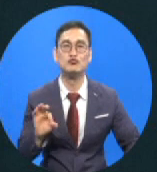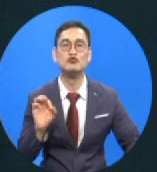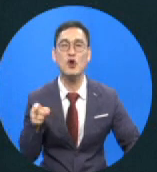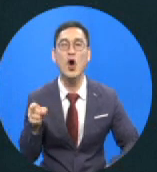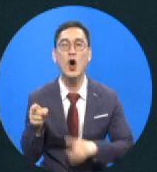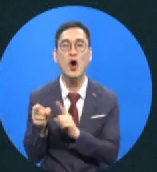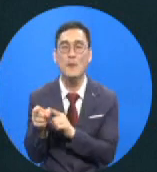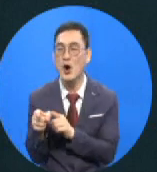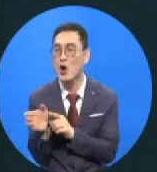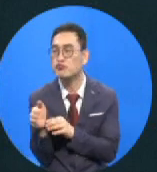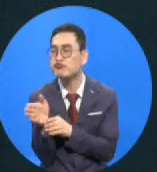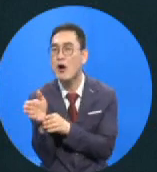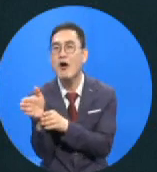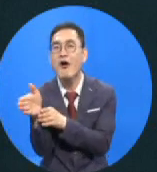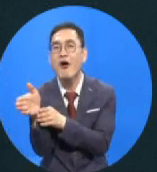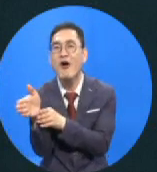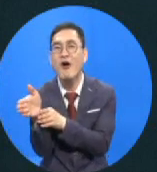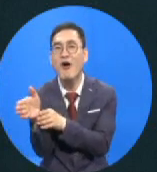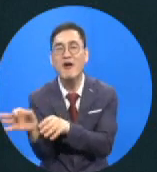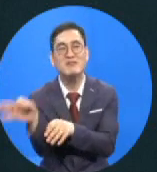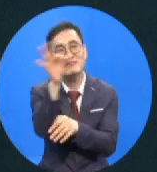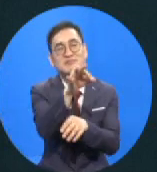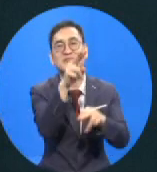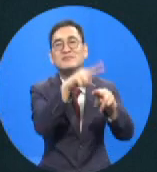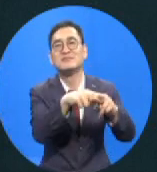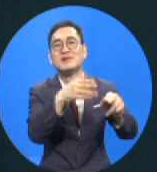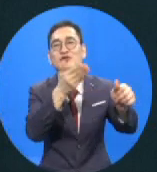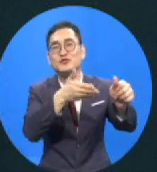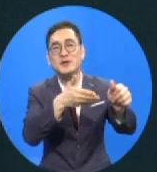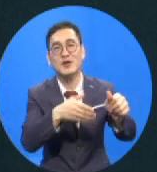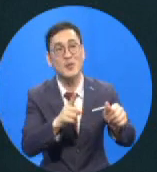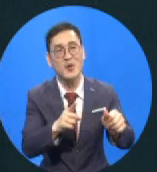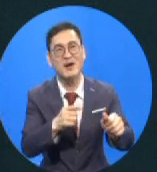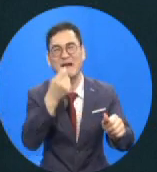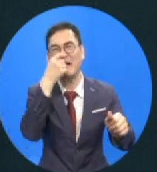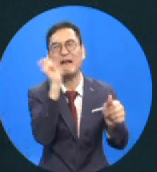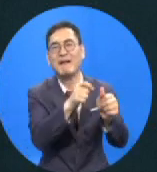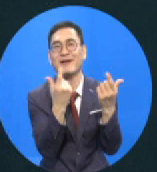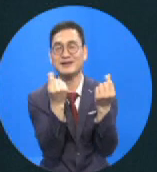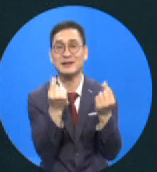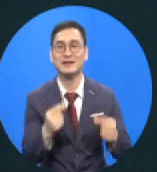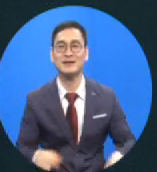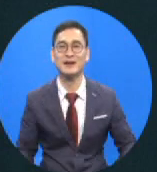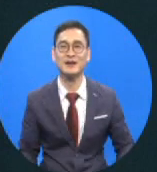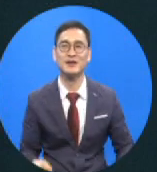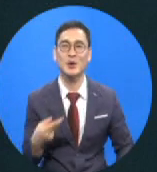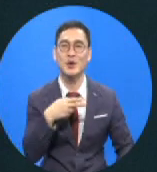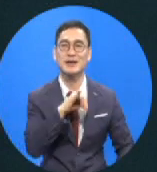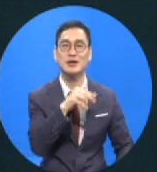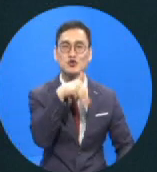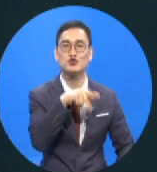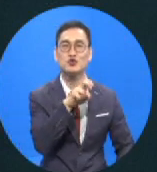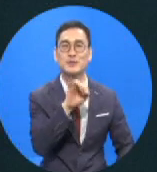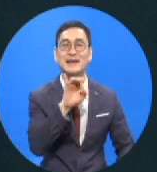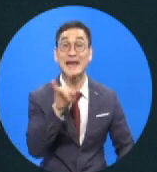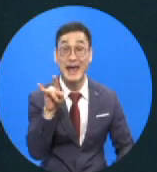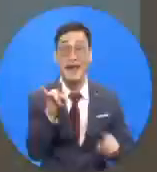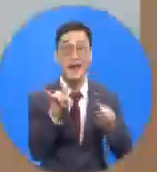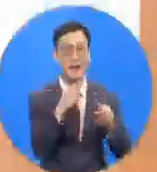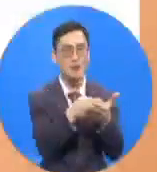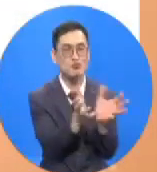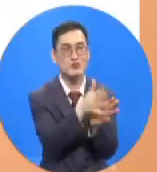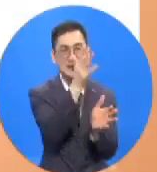예 이게 좀 굉장히 강한 비판 이라고 말하기도 왜 이 또 신 추위에 를 파지 카시 없고 그 자리에는 개를 쓰시오 석